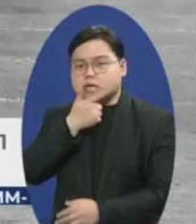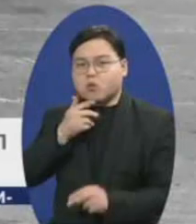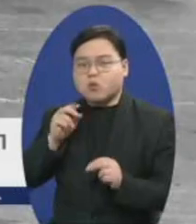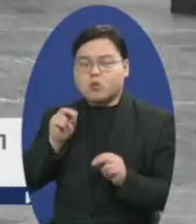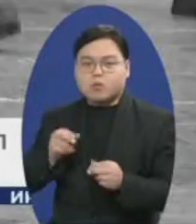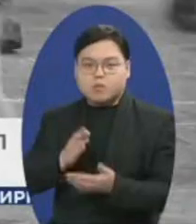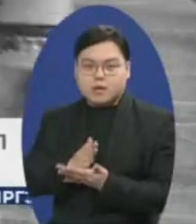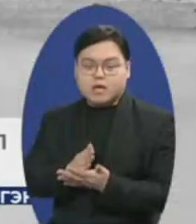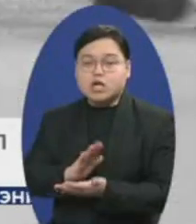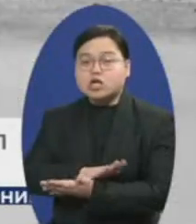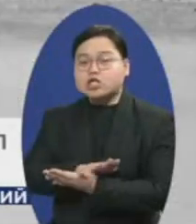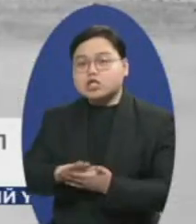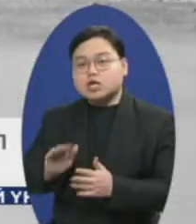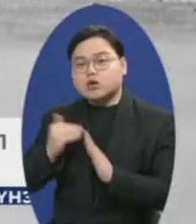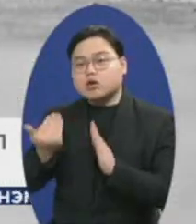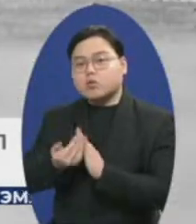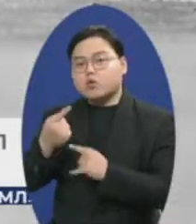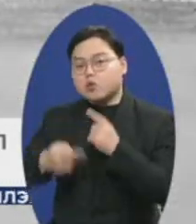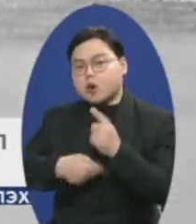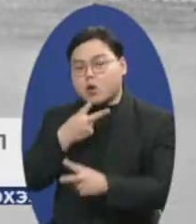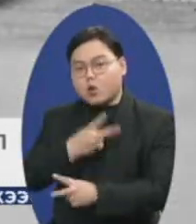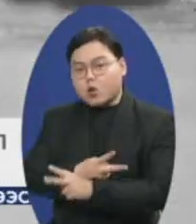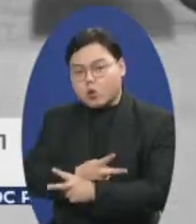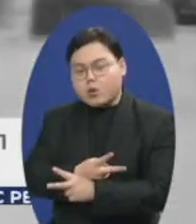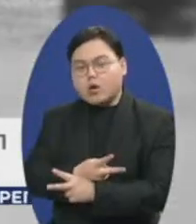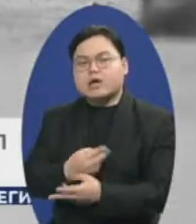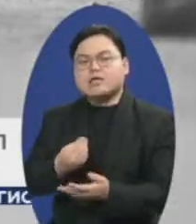Шинээр батлах гэр бүлийн тухай хуулиар гэр бүл саллтын